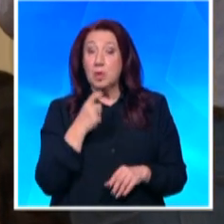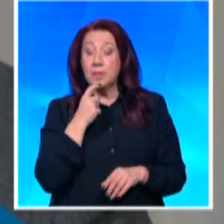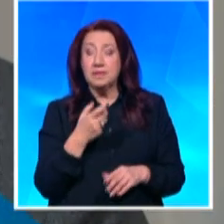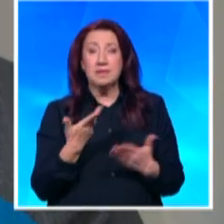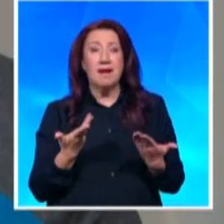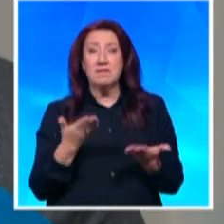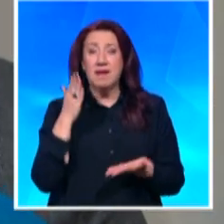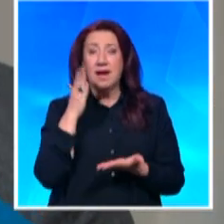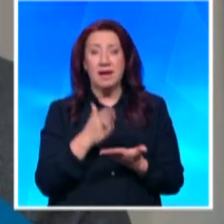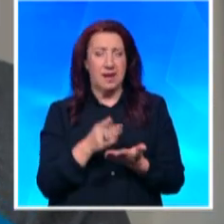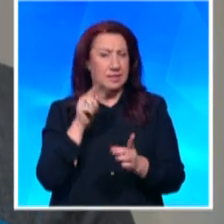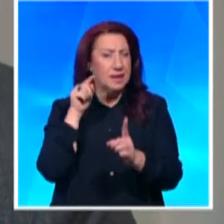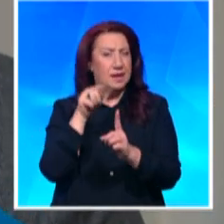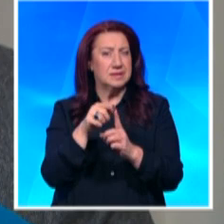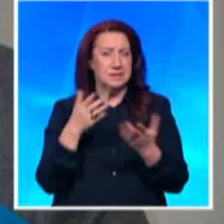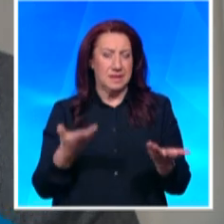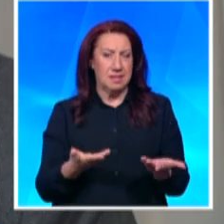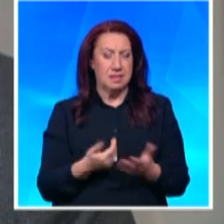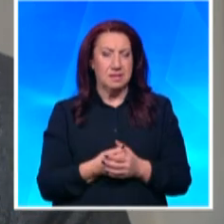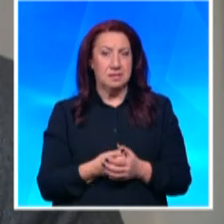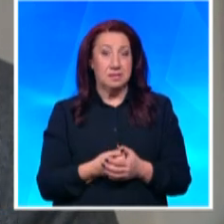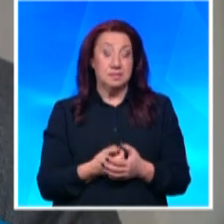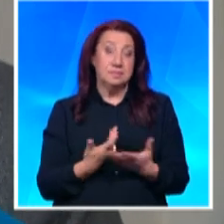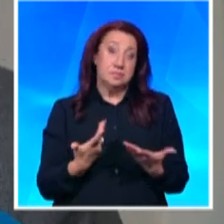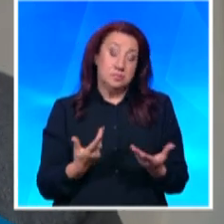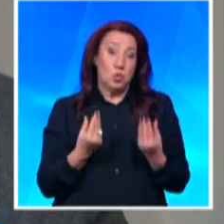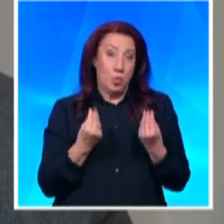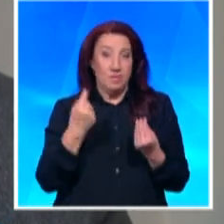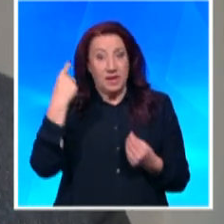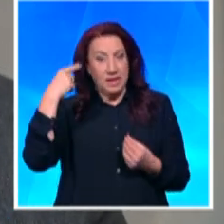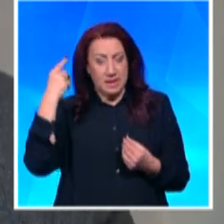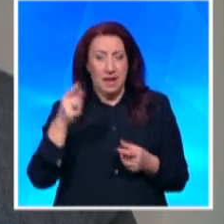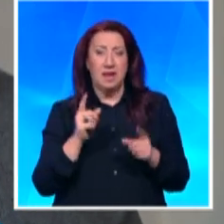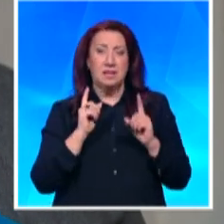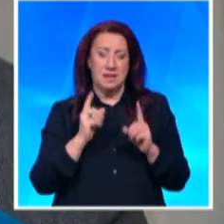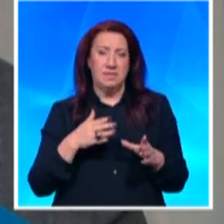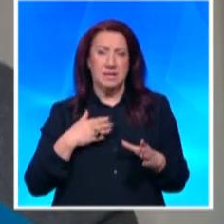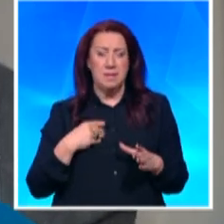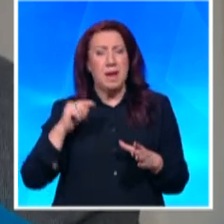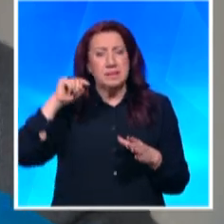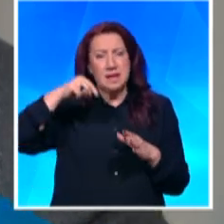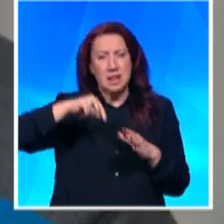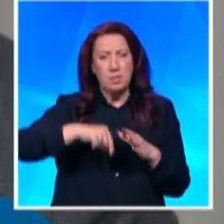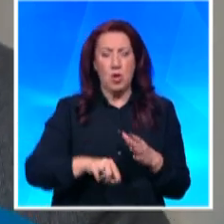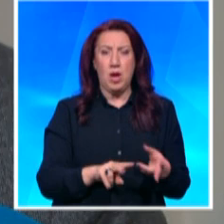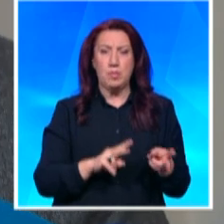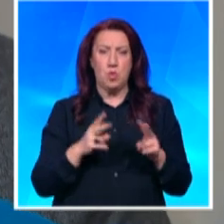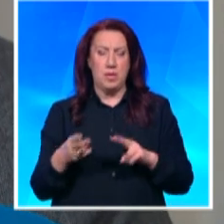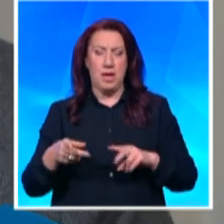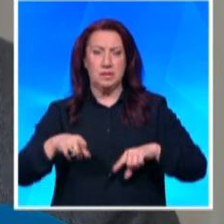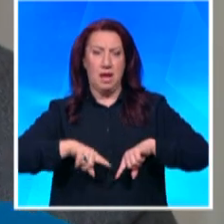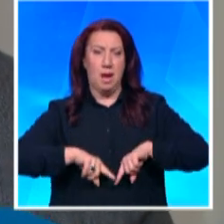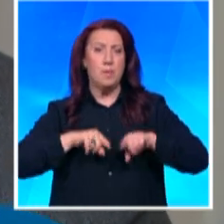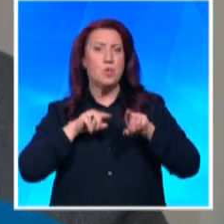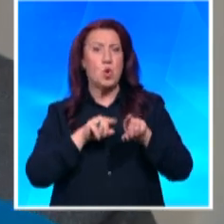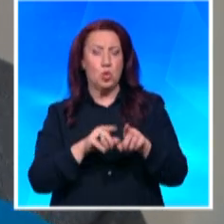цел. Съществени идеи за наистина дълбока промяна в прокуратурата и Висшия съдебен съвет или просто, както казах, освобождаване от